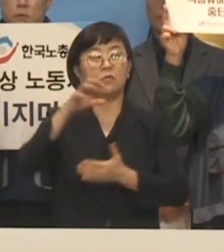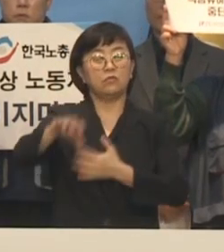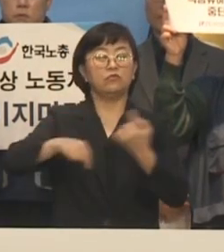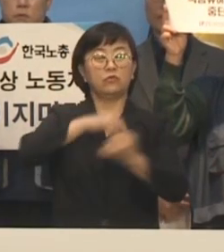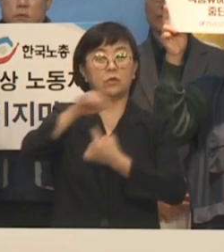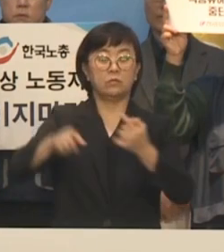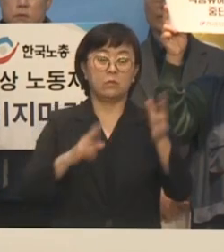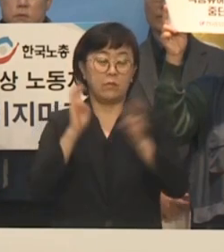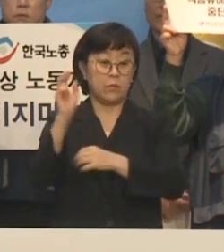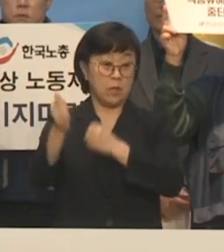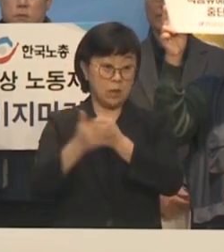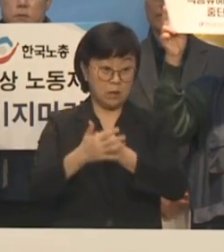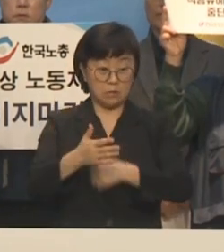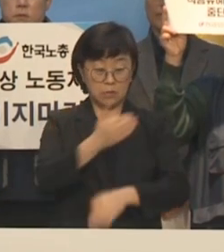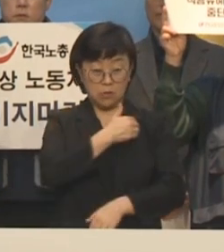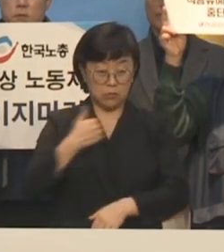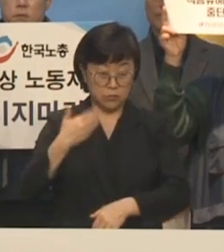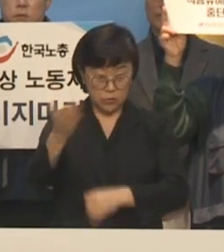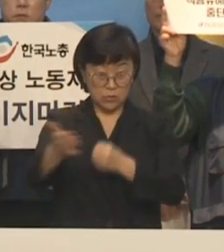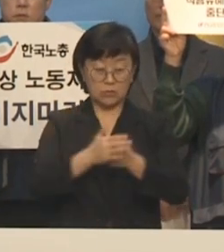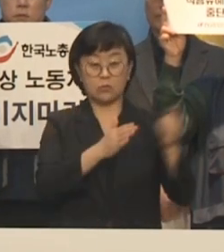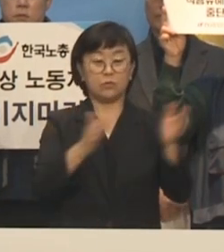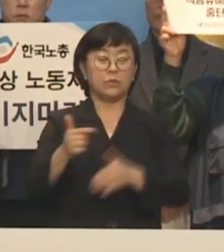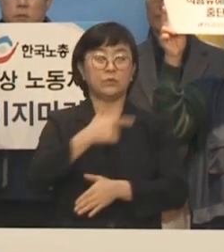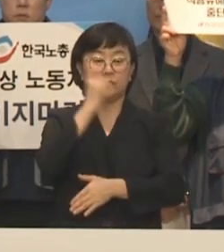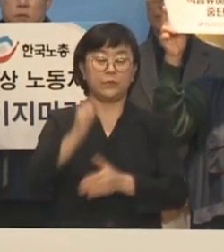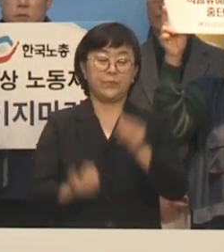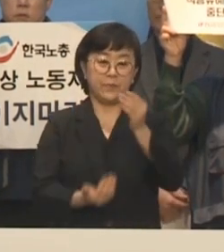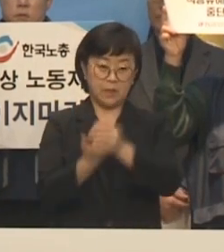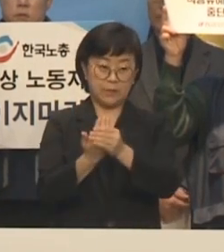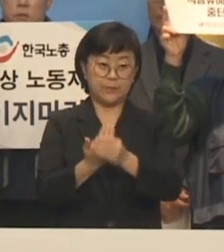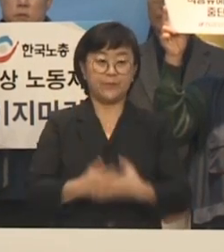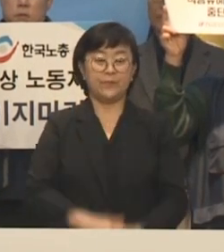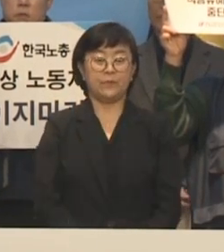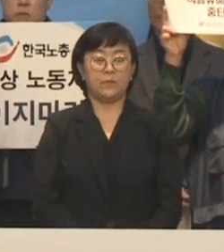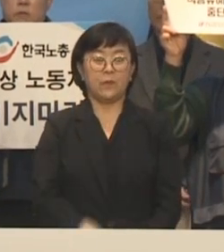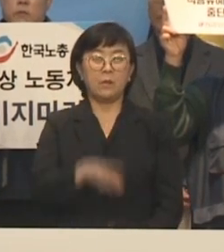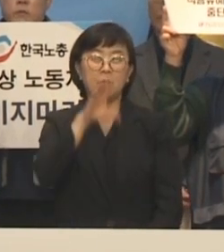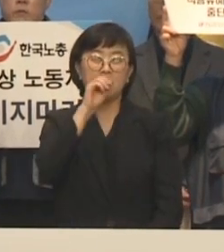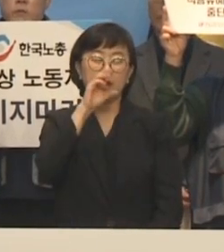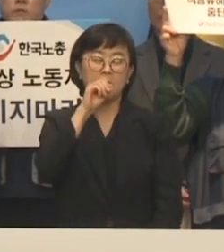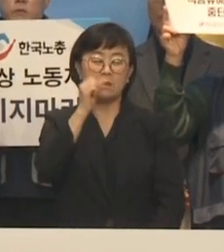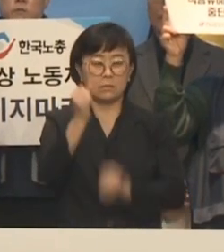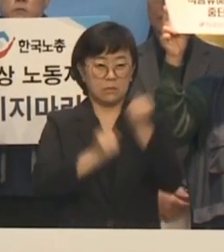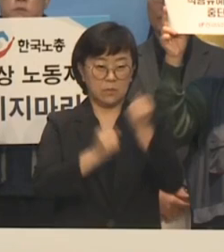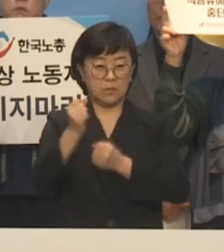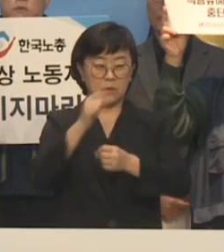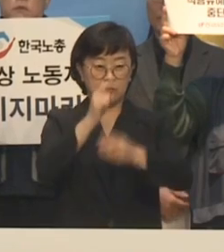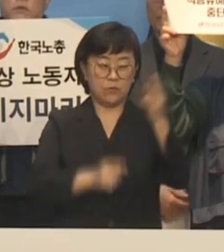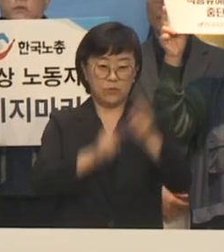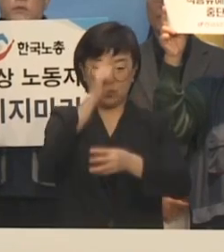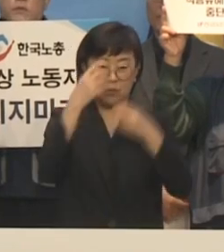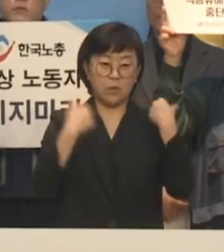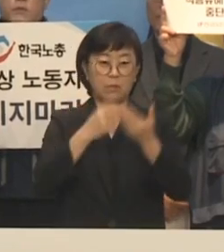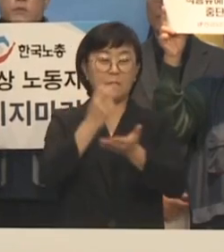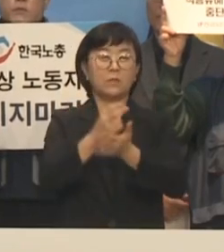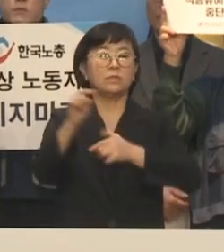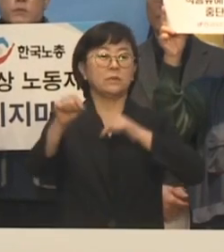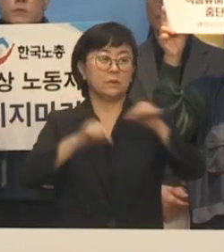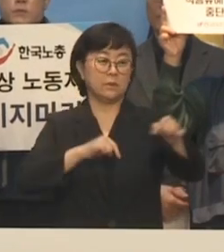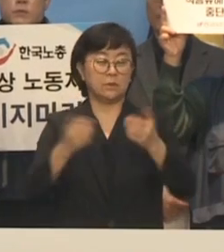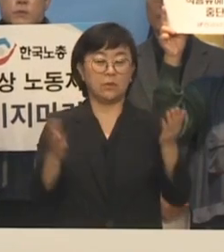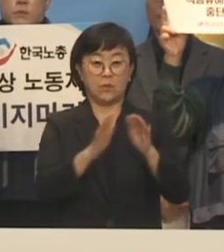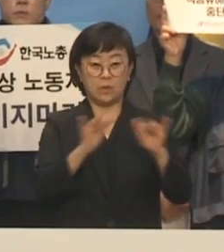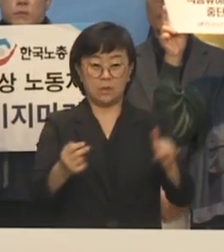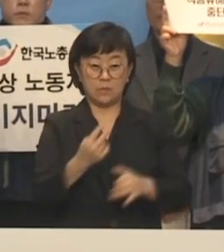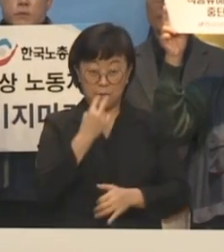사업주들에게 여지를 주어서 준비 부족을 불러왔습니다. 입만 열면 강조해온 윤석열 정부의 법치가